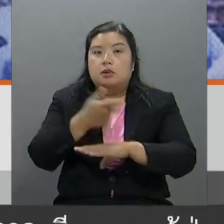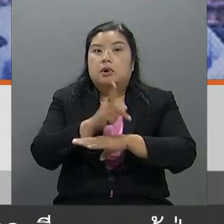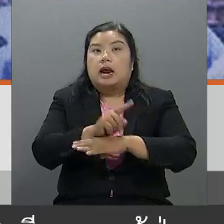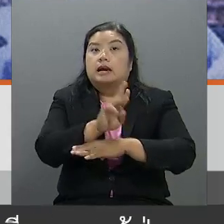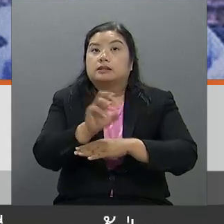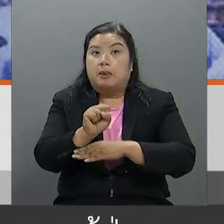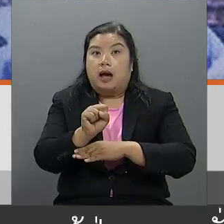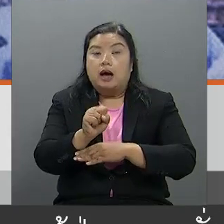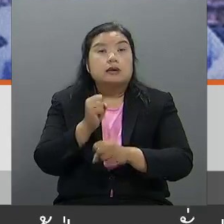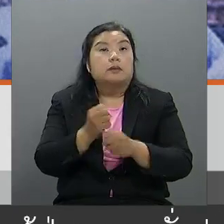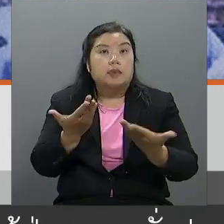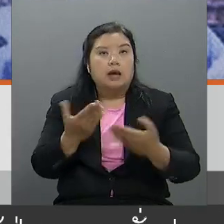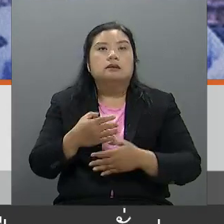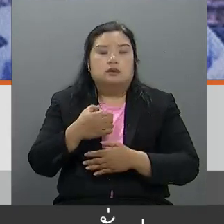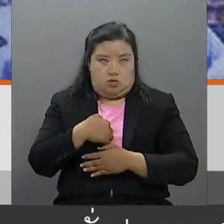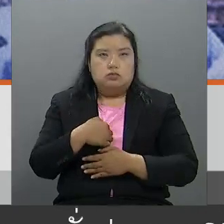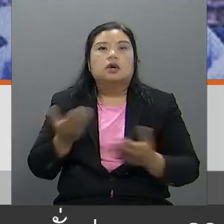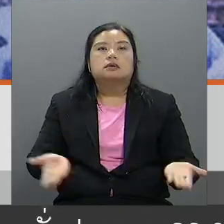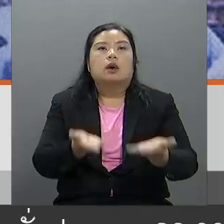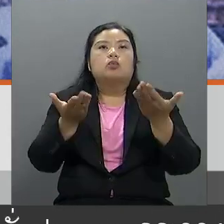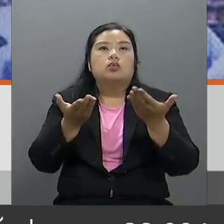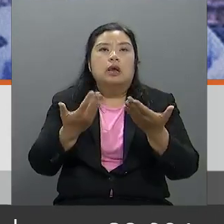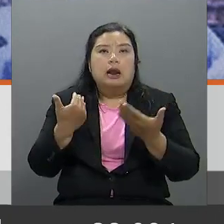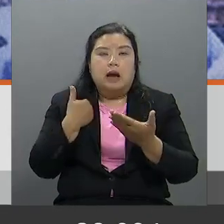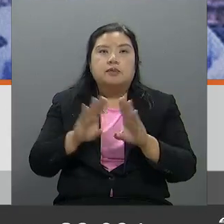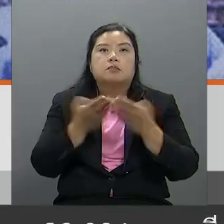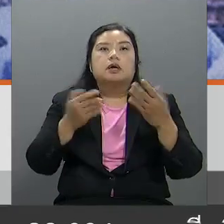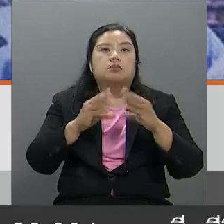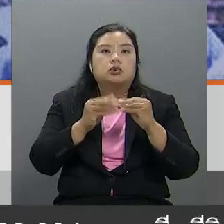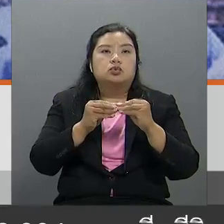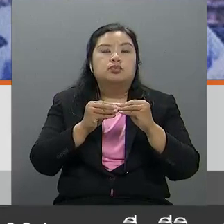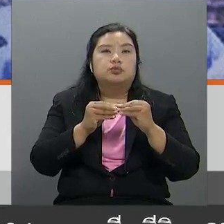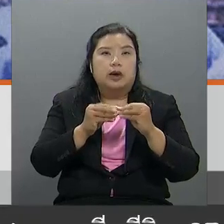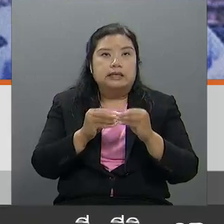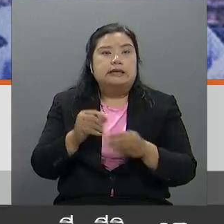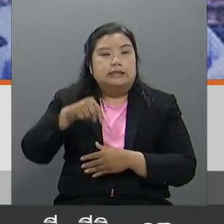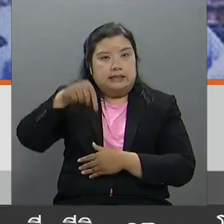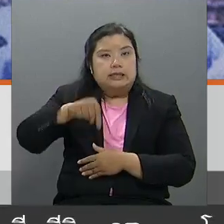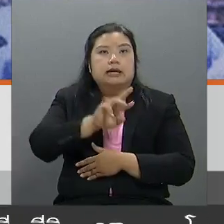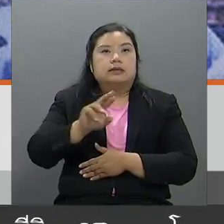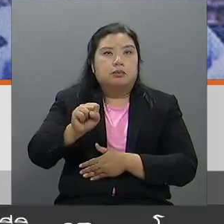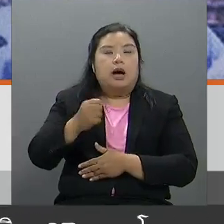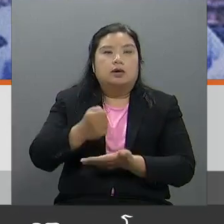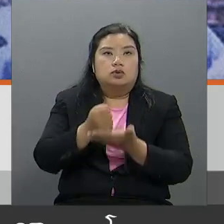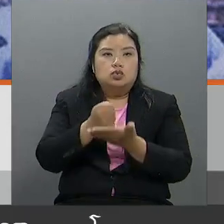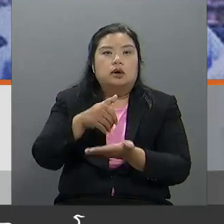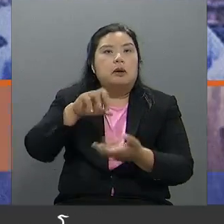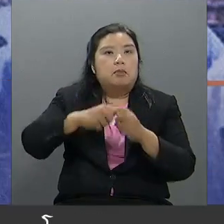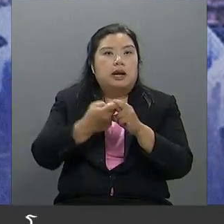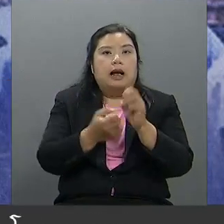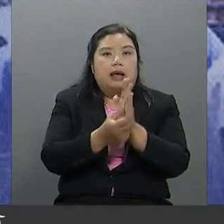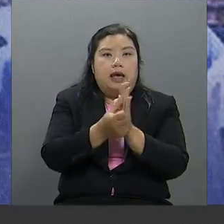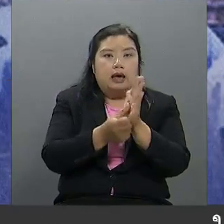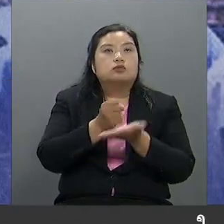นะคะที่จะสนับสนุนแล้วก็ดำเนินการให้ทันทีเพราะเชื่อว่าสภาจะเป็นหลักของบ้านเมืองได ้